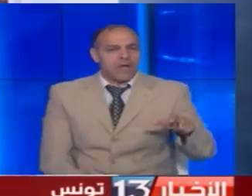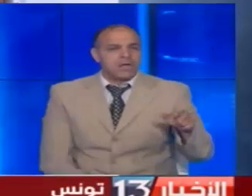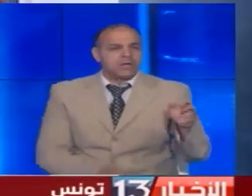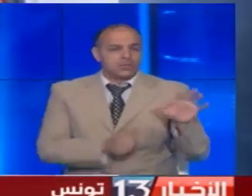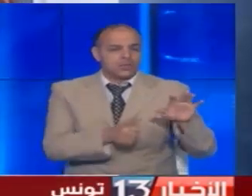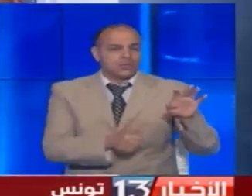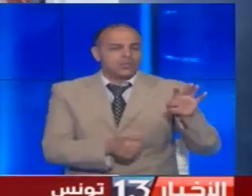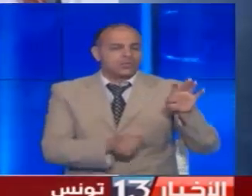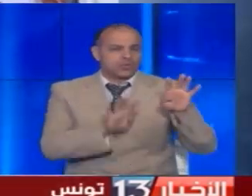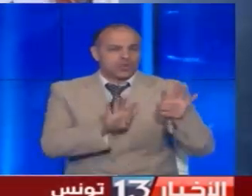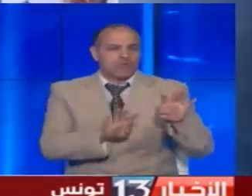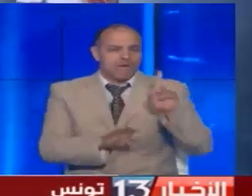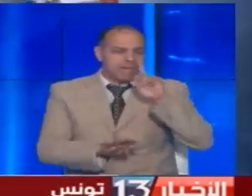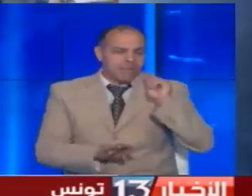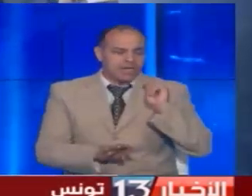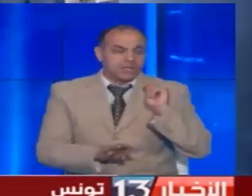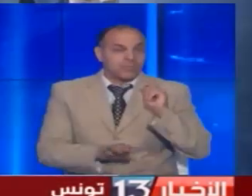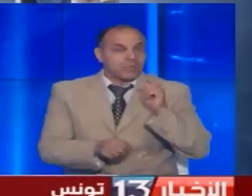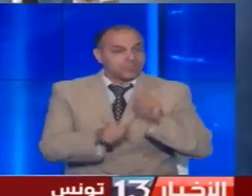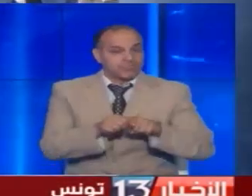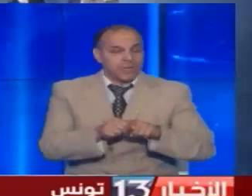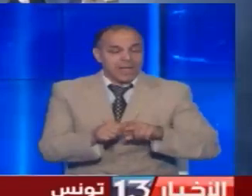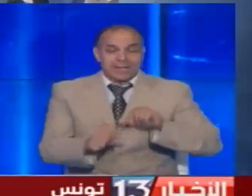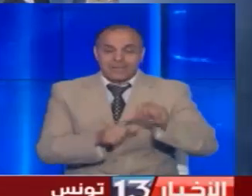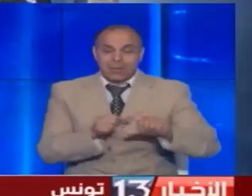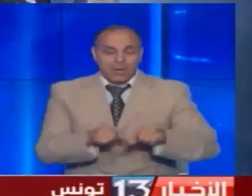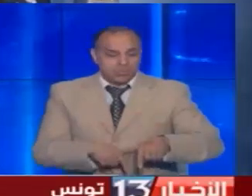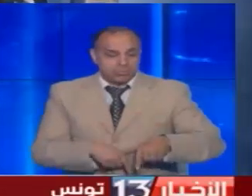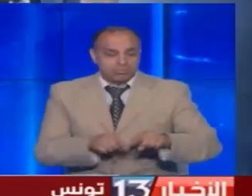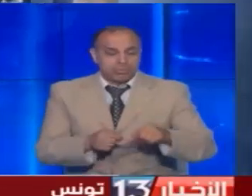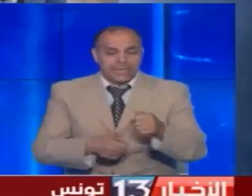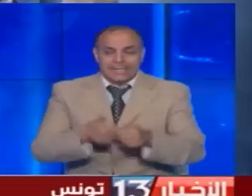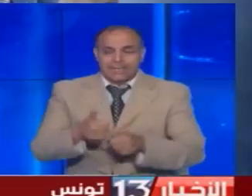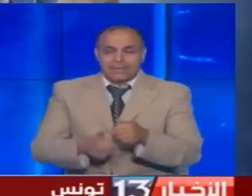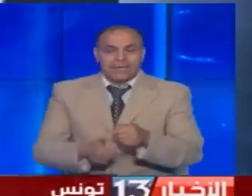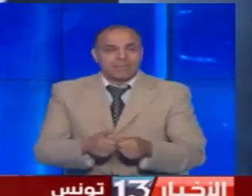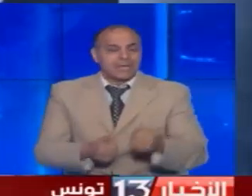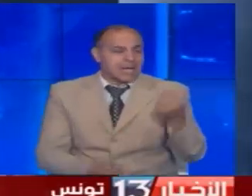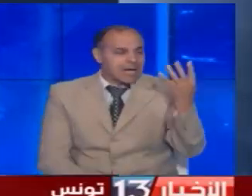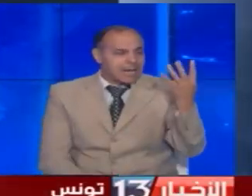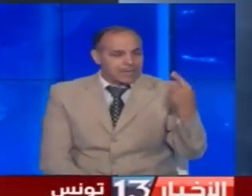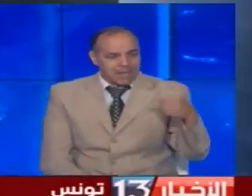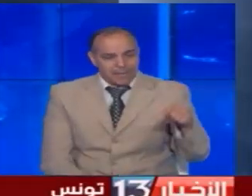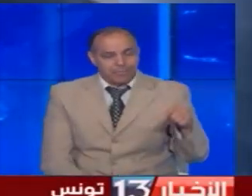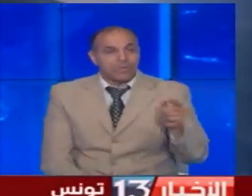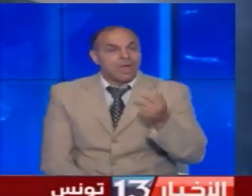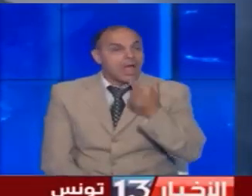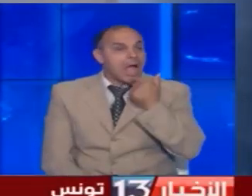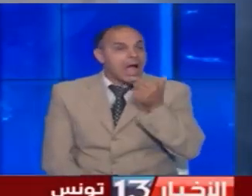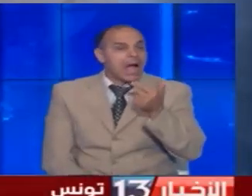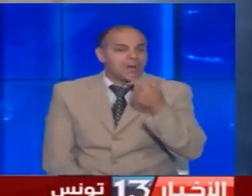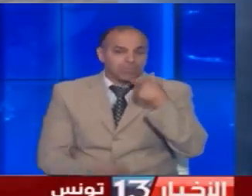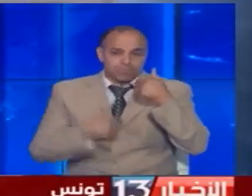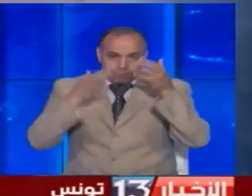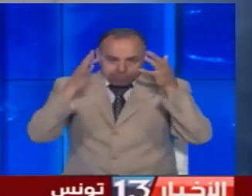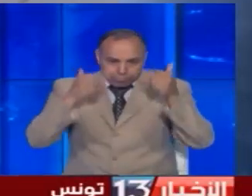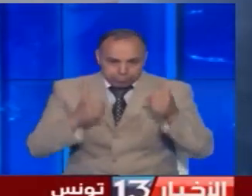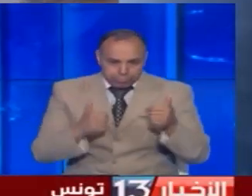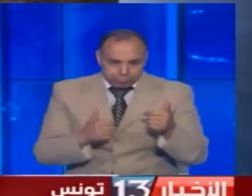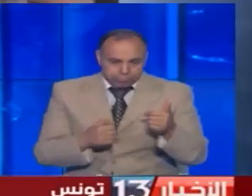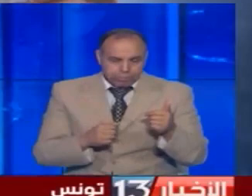40,369 تلميذا وتلميذة. دورة تتواصل فيها الاختبارات على مدى 4 أيام، على أن تعلن النتائج